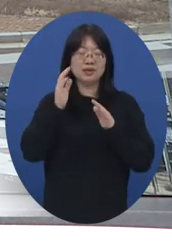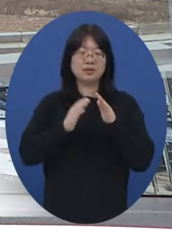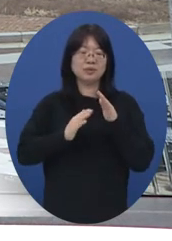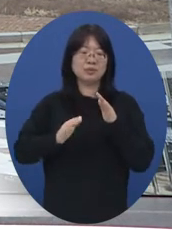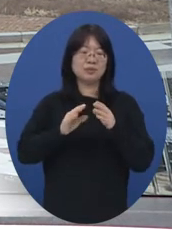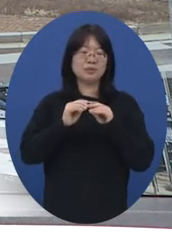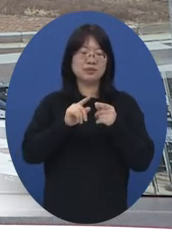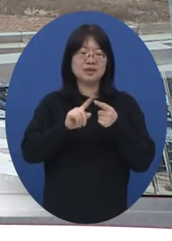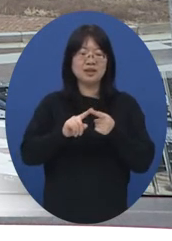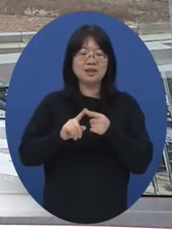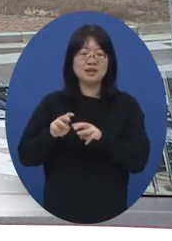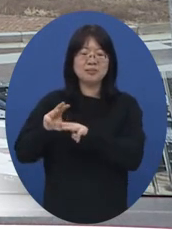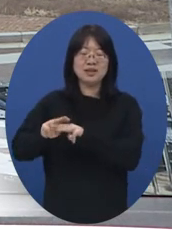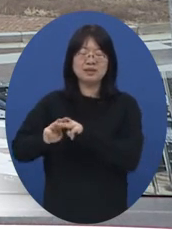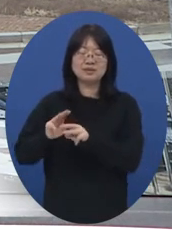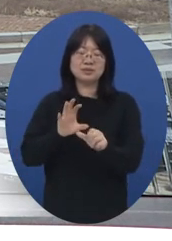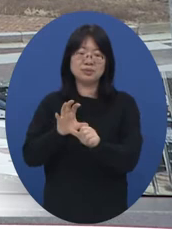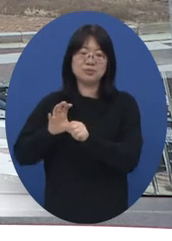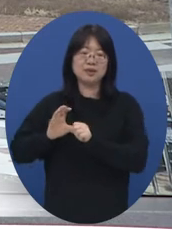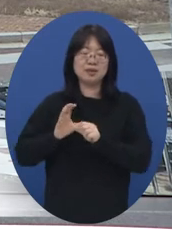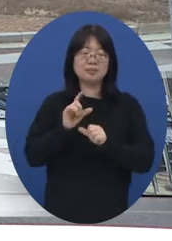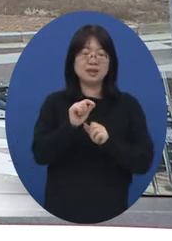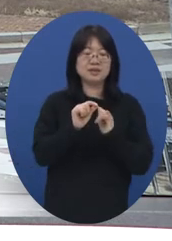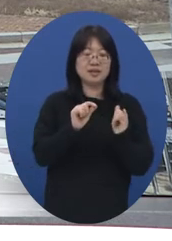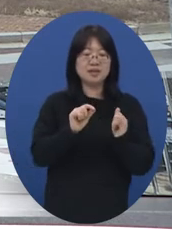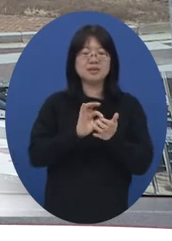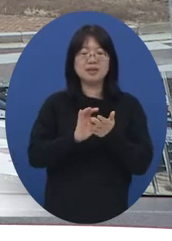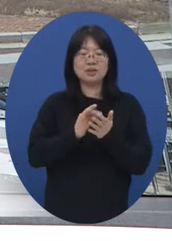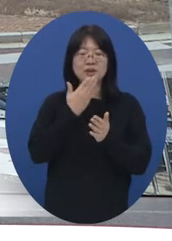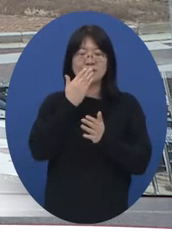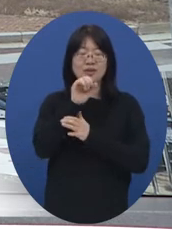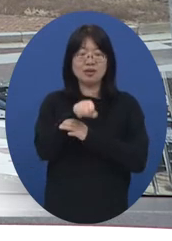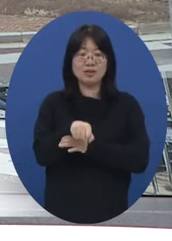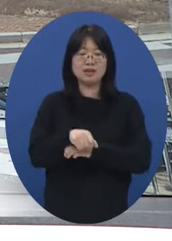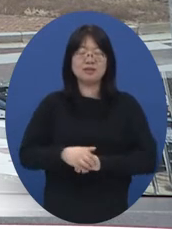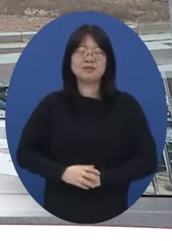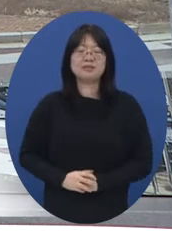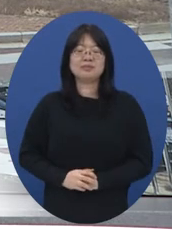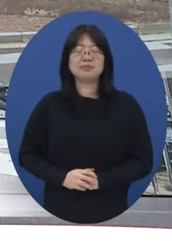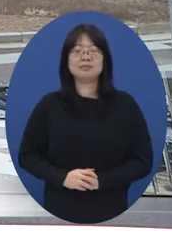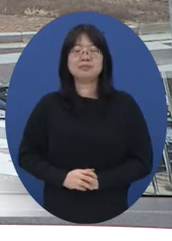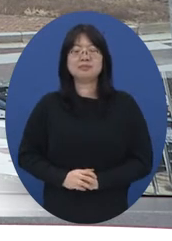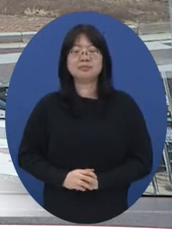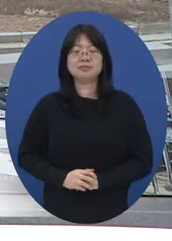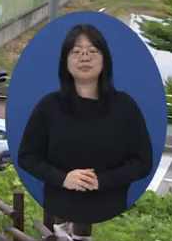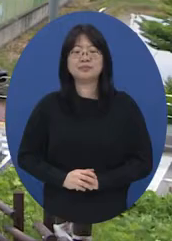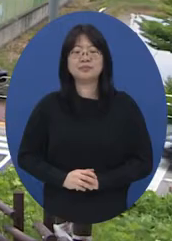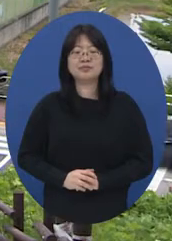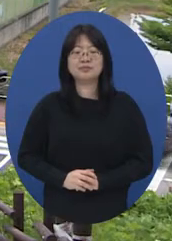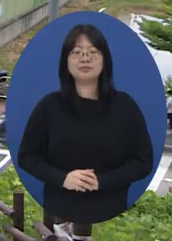조성해 만 여명의 도민들이 이용할 수 있도록 할 계획입니다 자세한 내용 취재했습니다